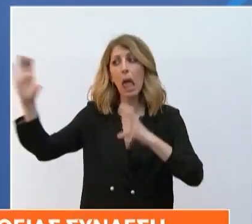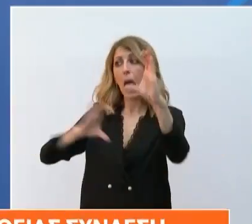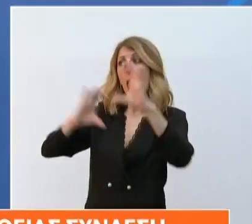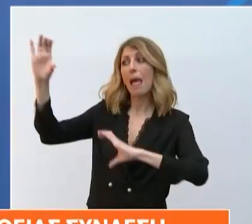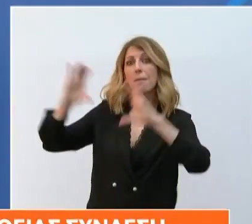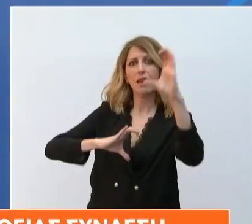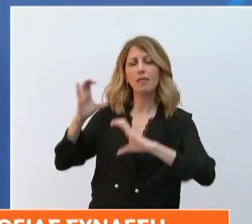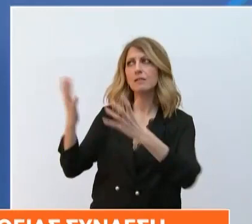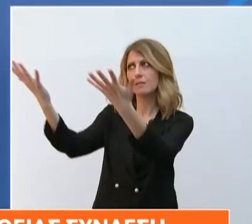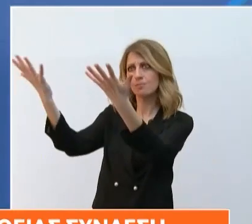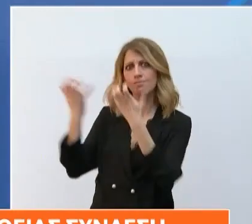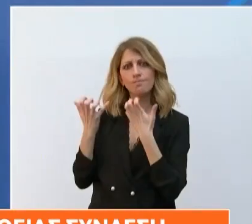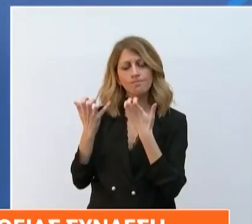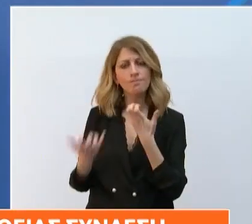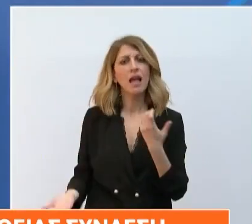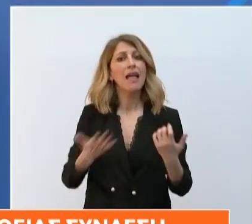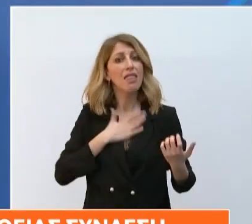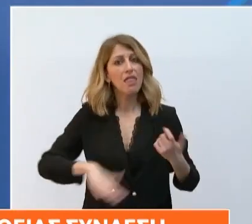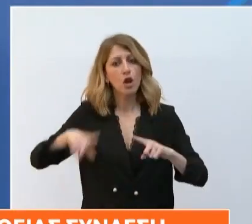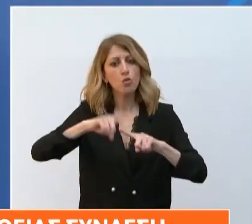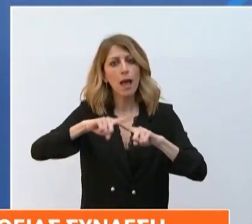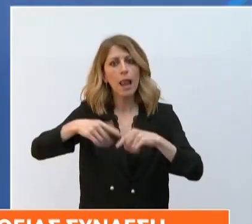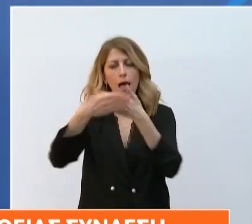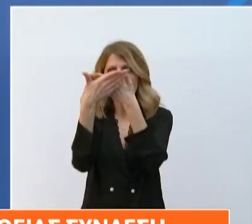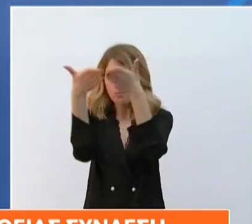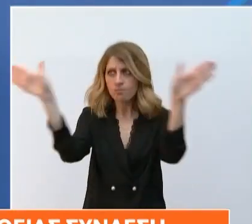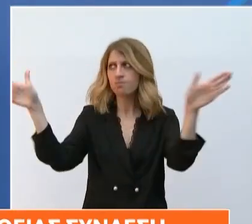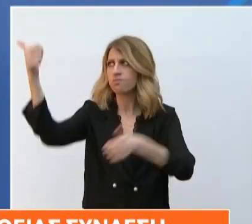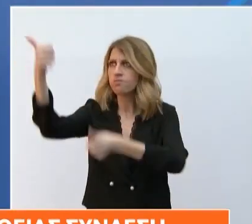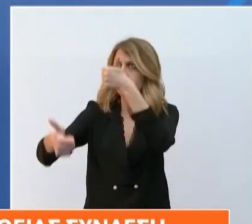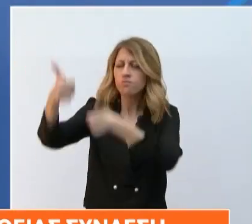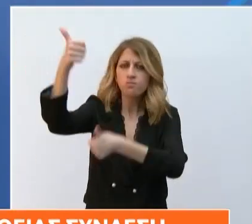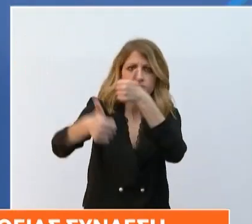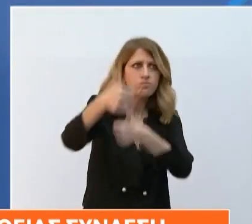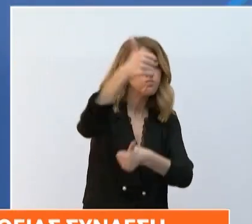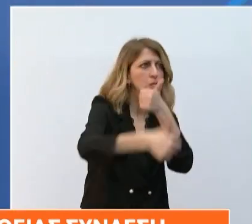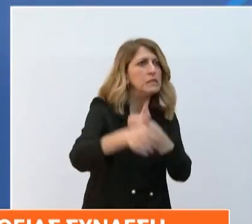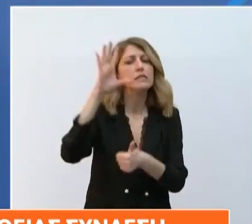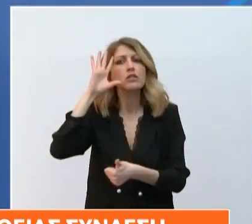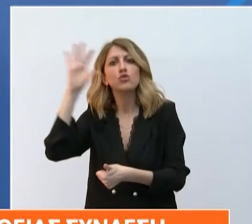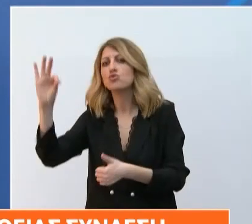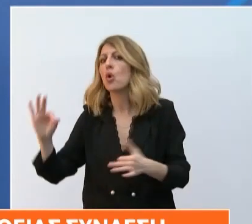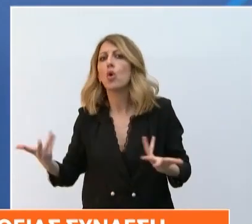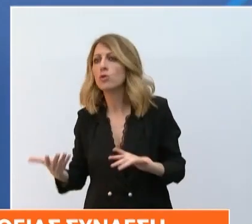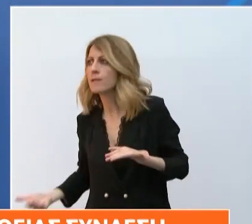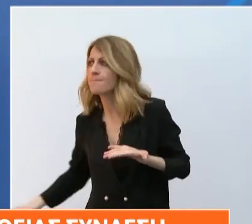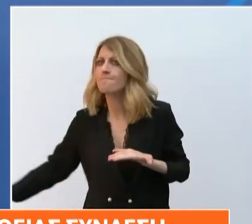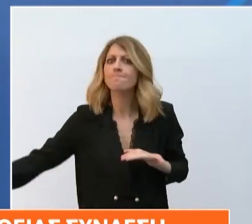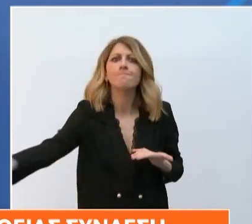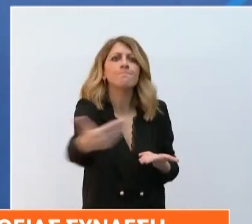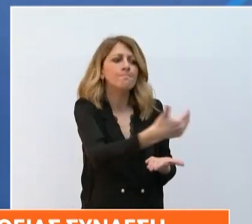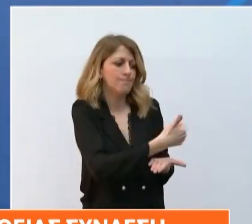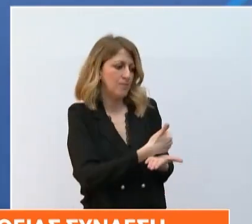πρόσθετο δημοσιονομικό χώρο, προκειμένου να μπορούμε να στηρίξουμε στοχευμένα τους συμπολίτες μας, οι οποίοι βρίσκονται σε πιο δύσκολη